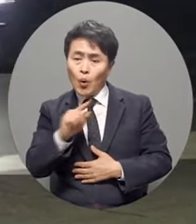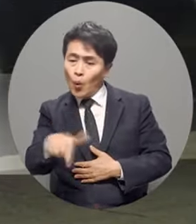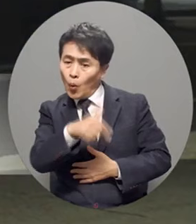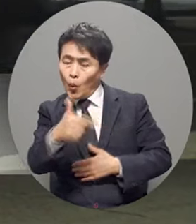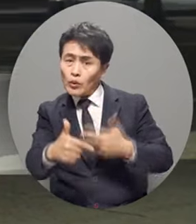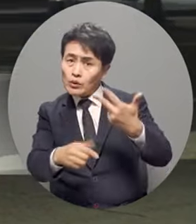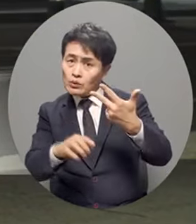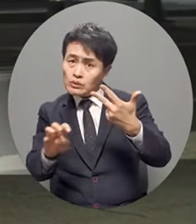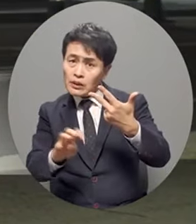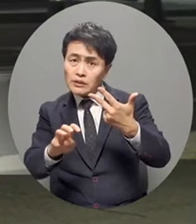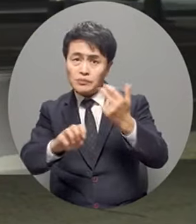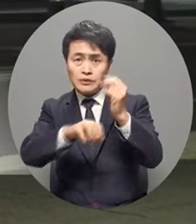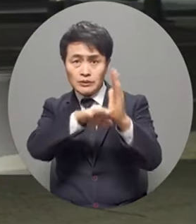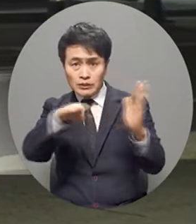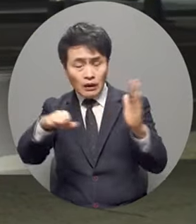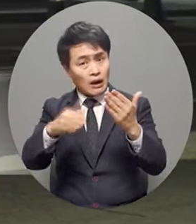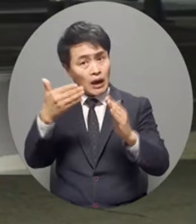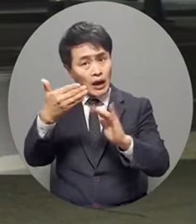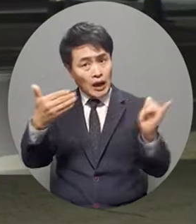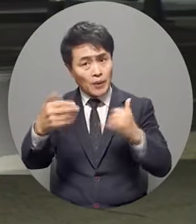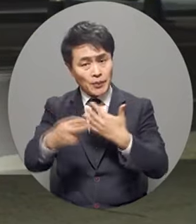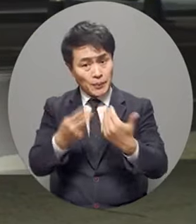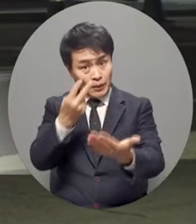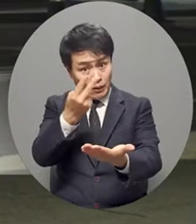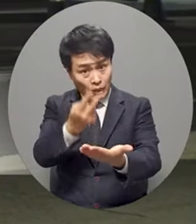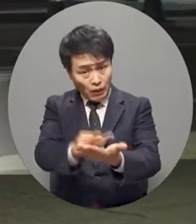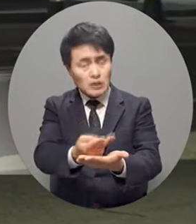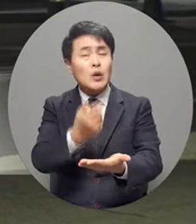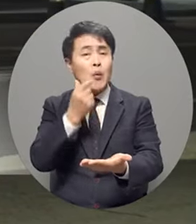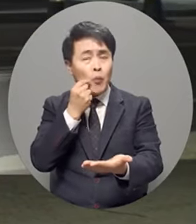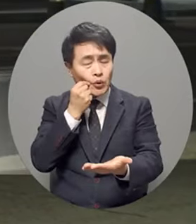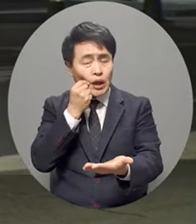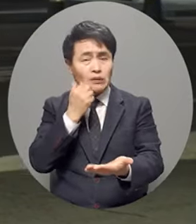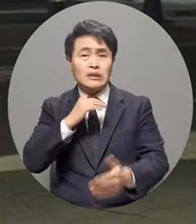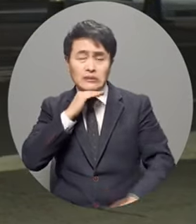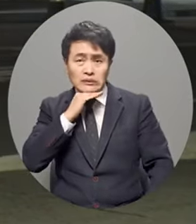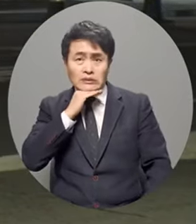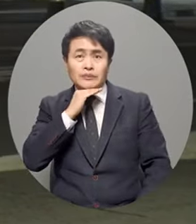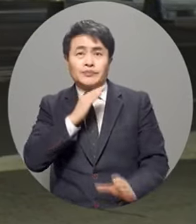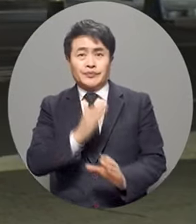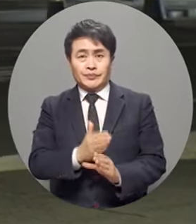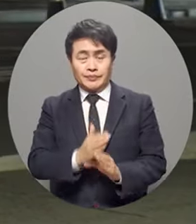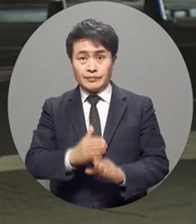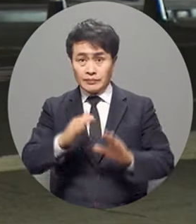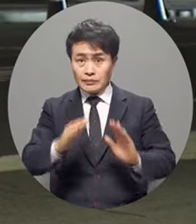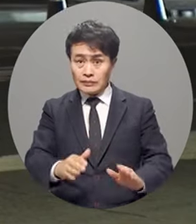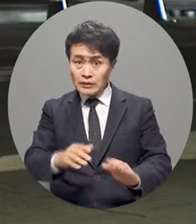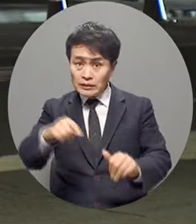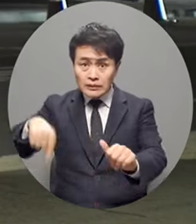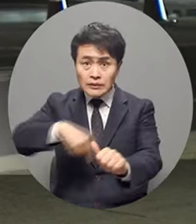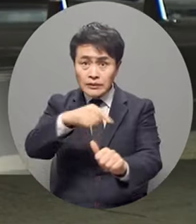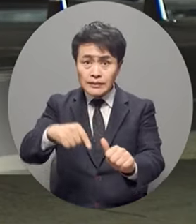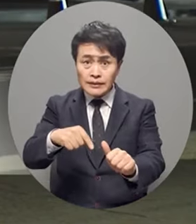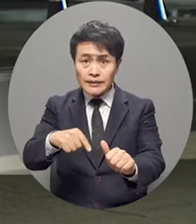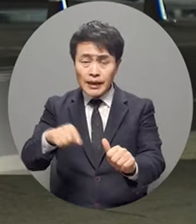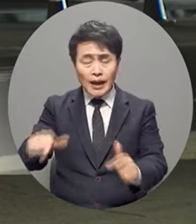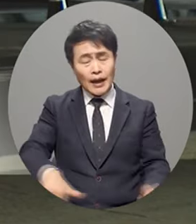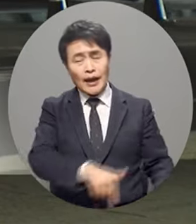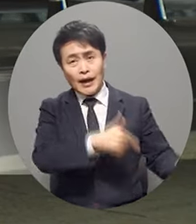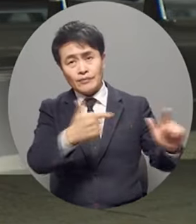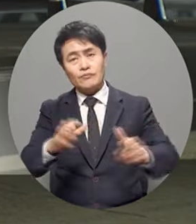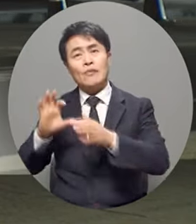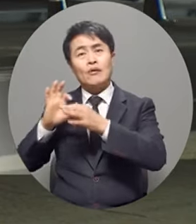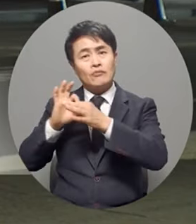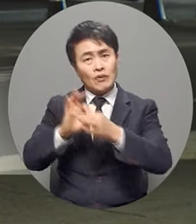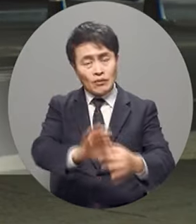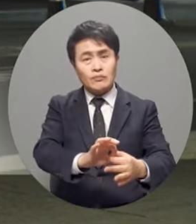7시 40분 기준 9명의 환자가 병상을 배정받지 못하고 대기하고 있습니다. 이 같은 상황은 제가 있는 하루 종일